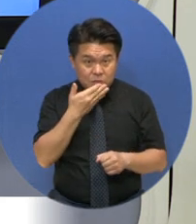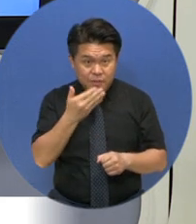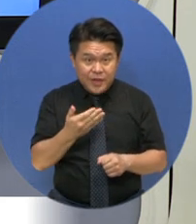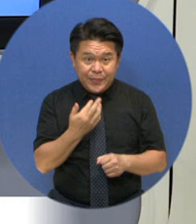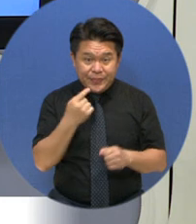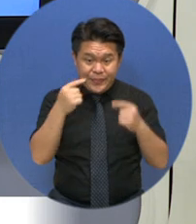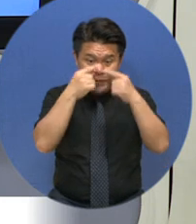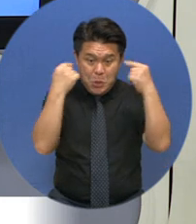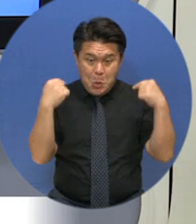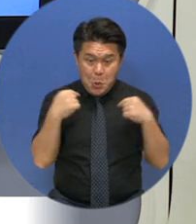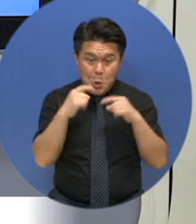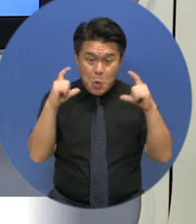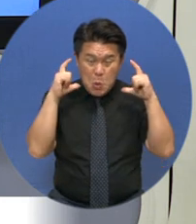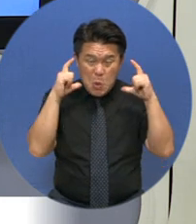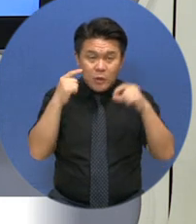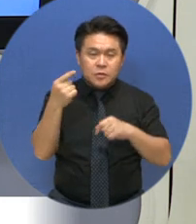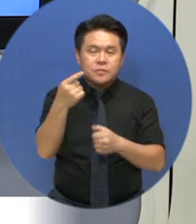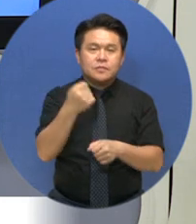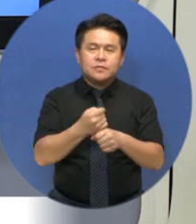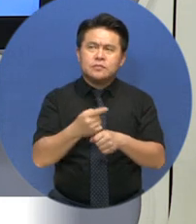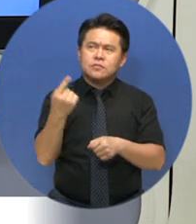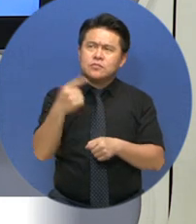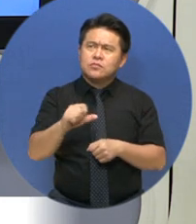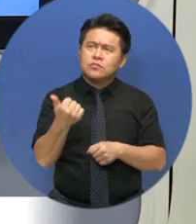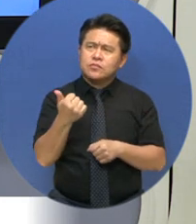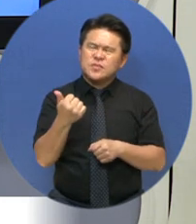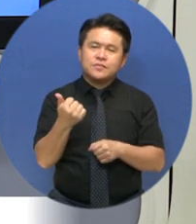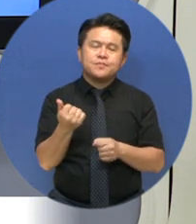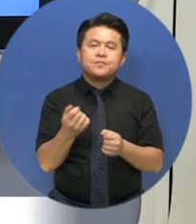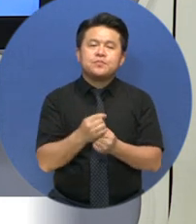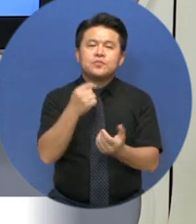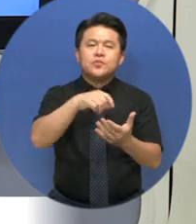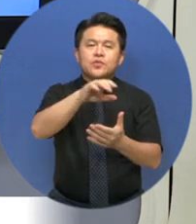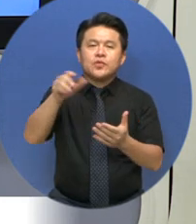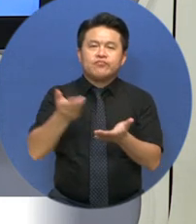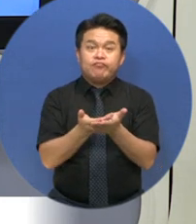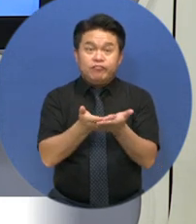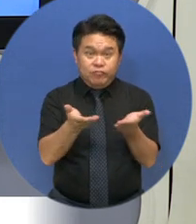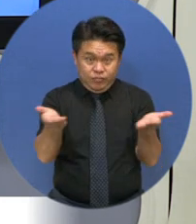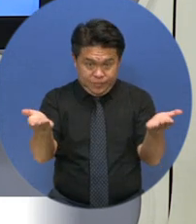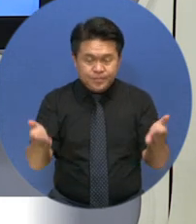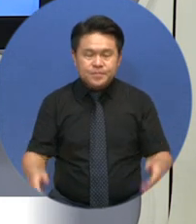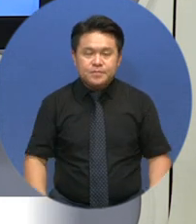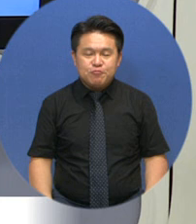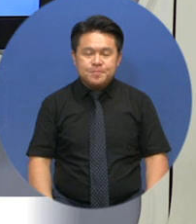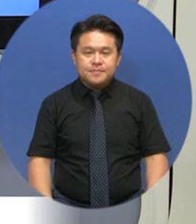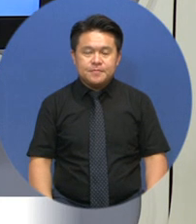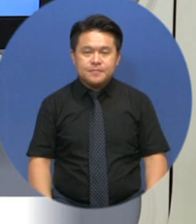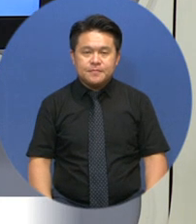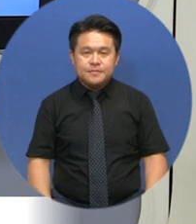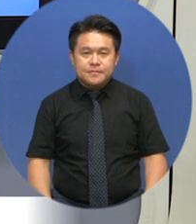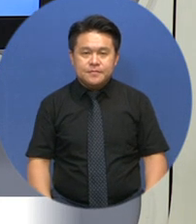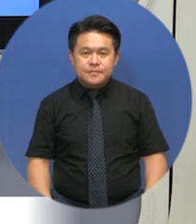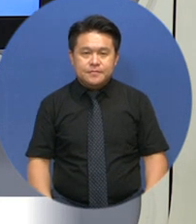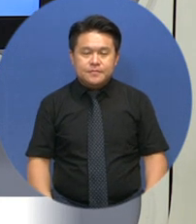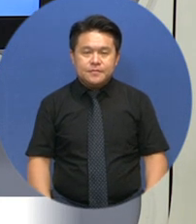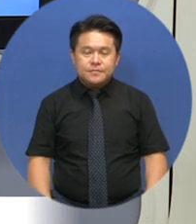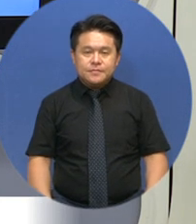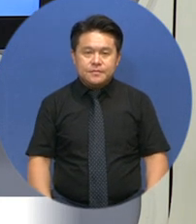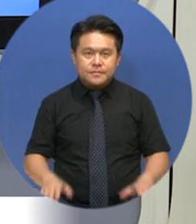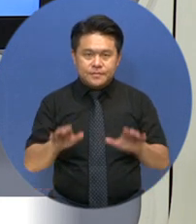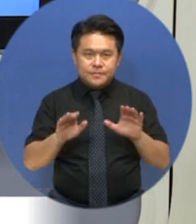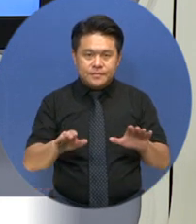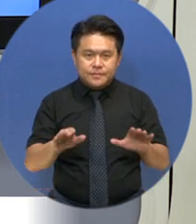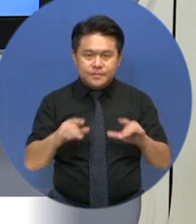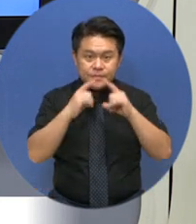마스크 1500 짱 을 제작해 일선 교육 현장의 기부한다고 지난 20일 밝혔습니다 이번 투명